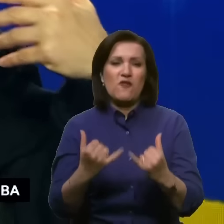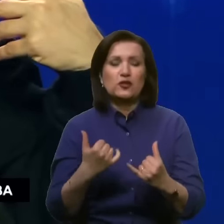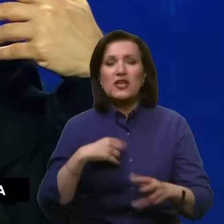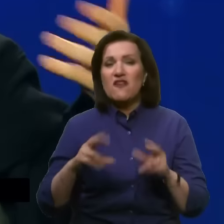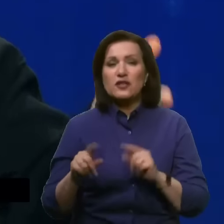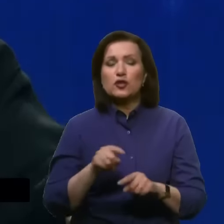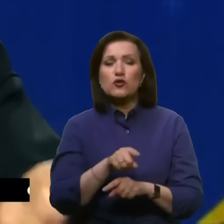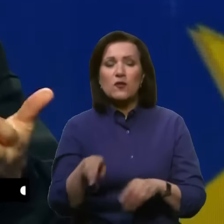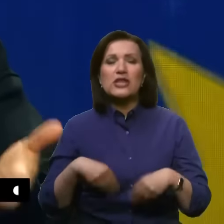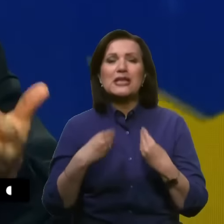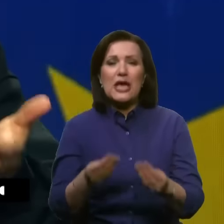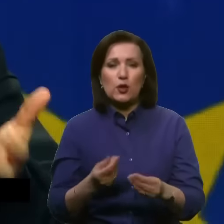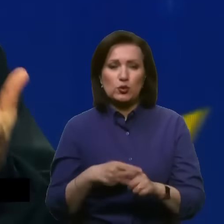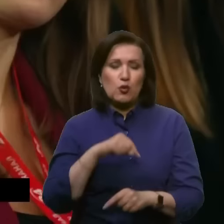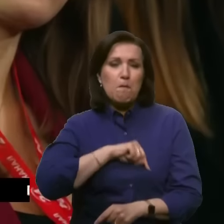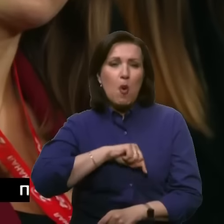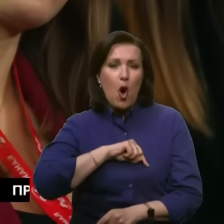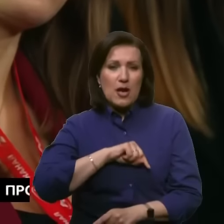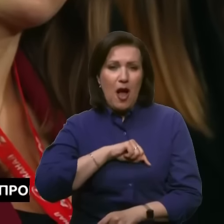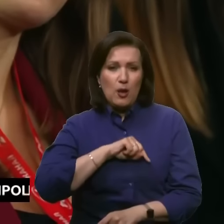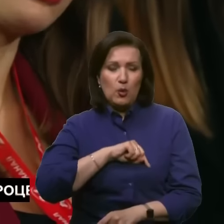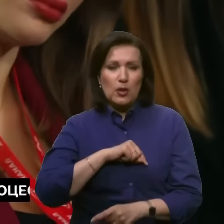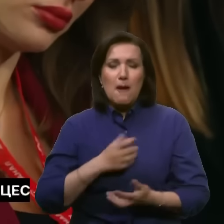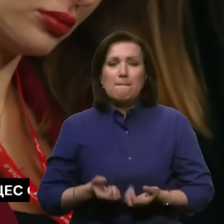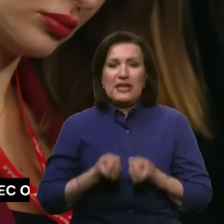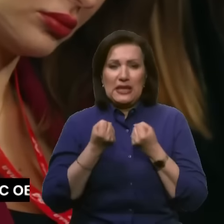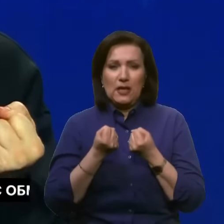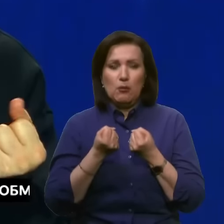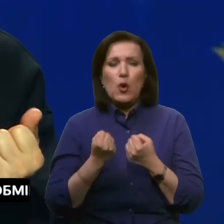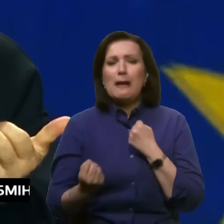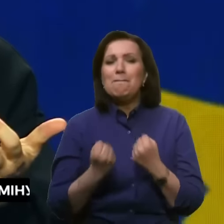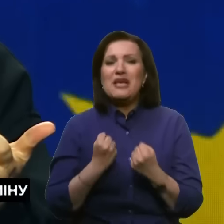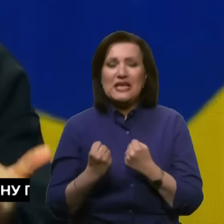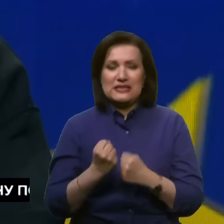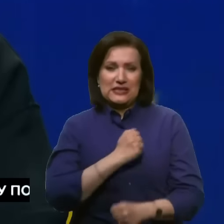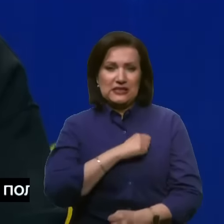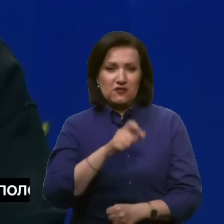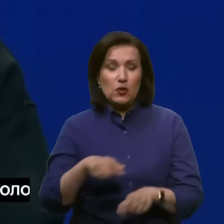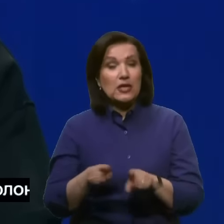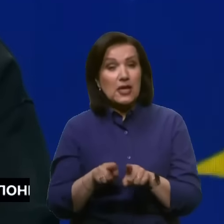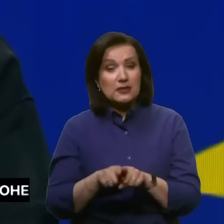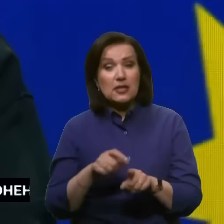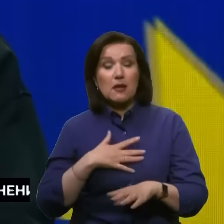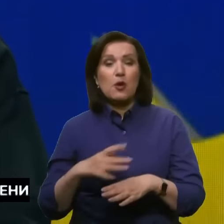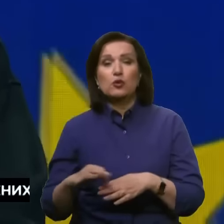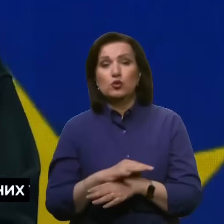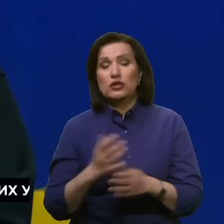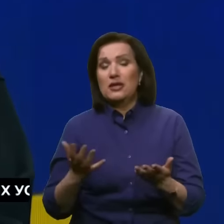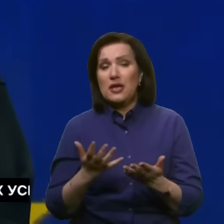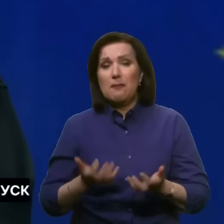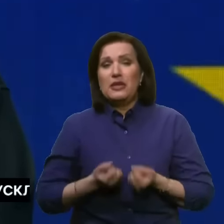Я вважаю, що вони дають цю моральну підтримку і цю міцність цим воїнам. І так само, як моя дружина,